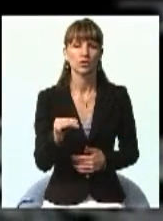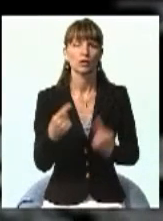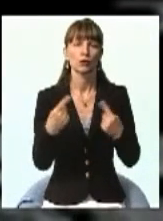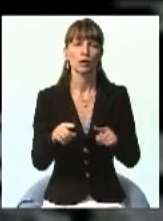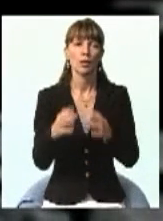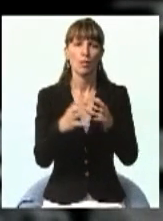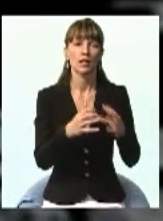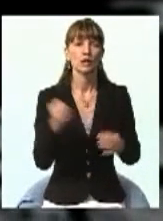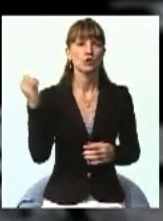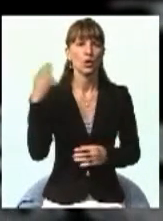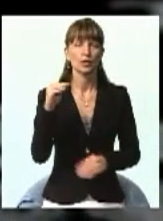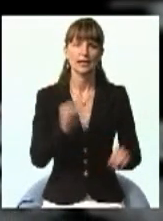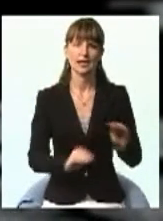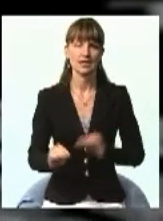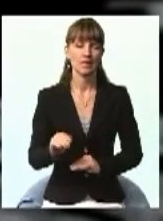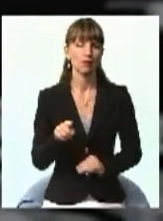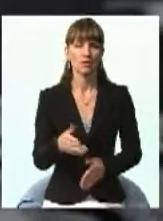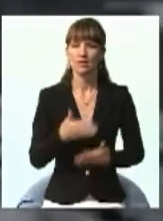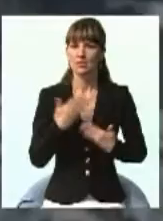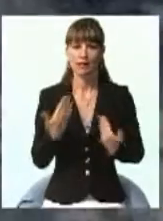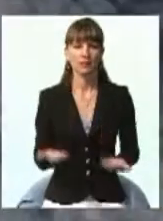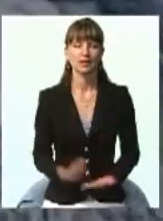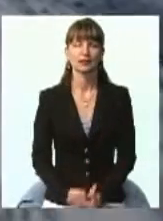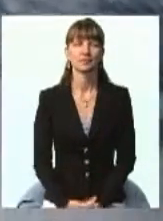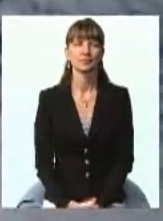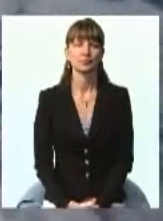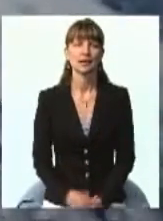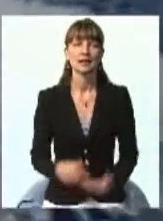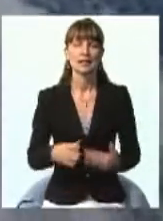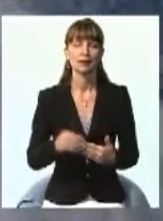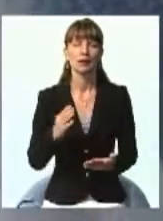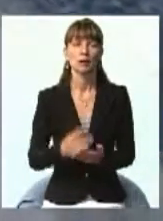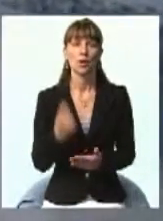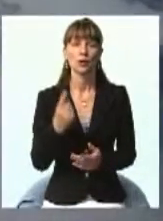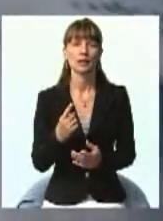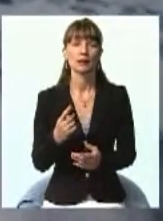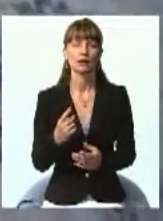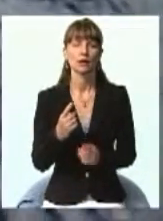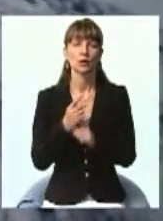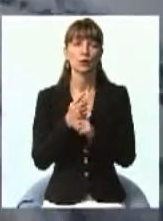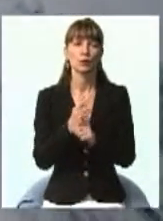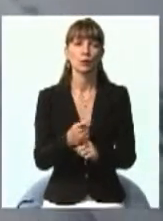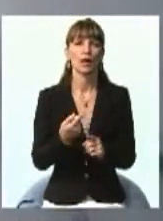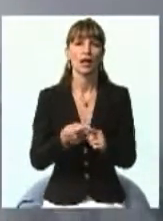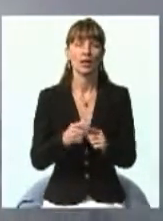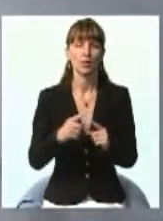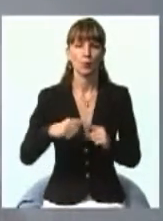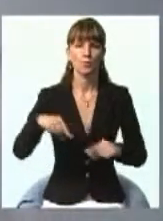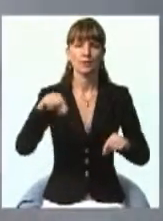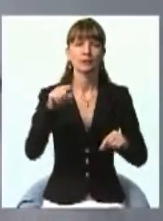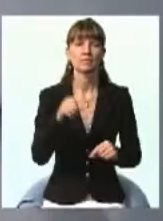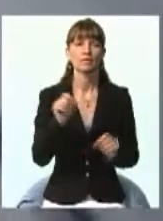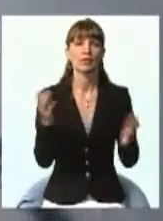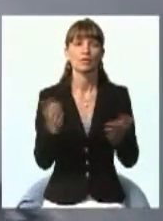інших планетах Сонячної системи їх не зустрінеш. Земля має один супутник – це Місяць. Той самий, який